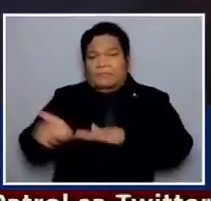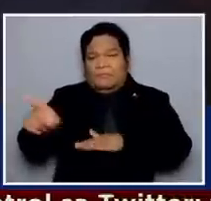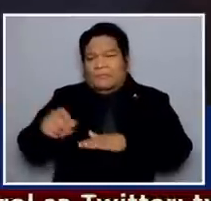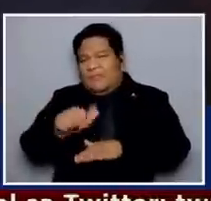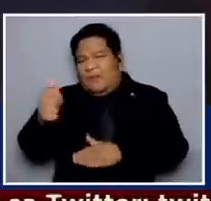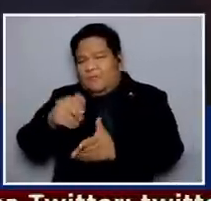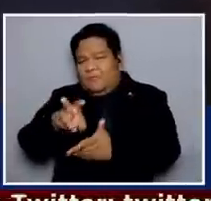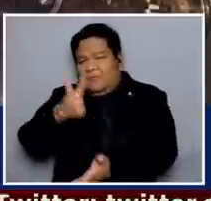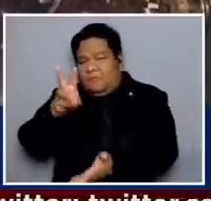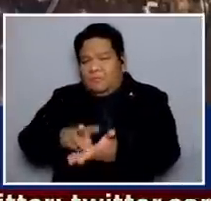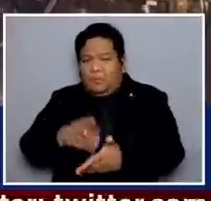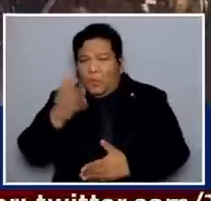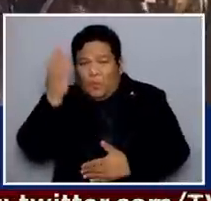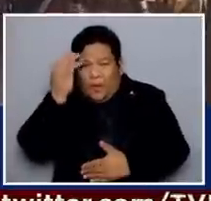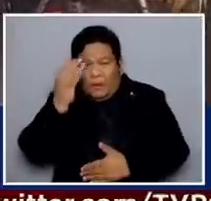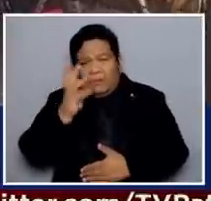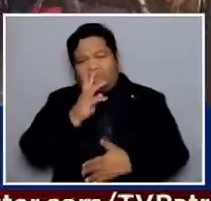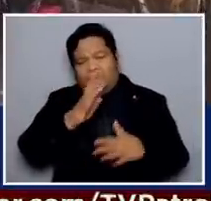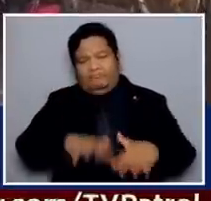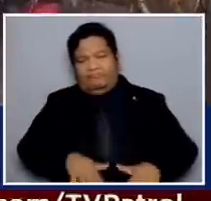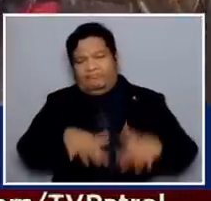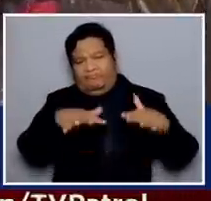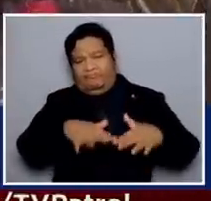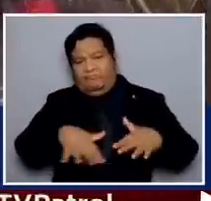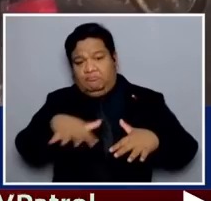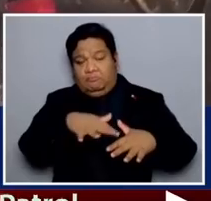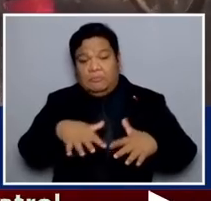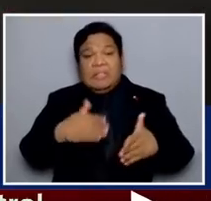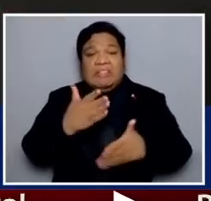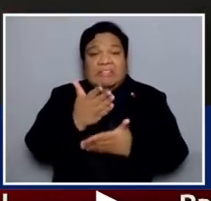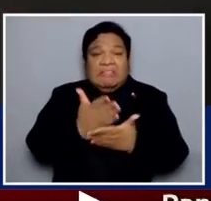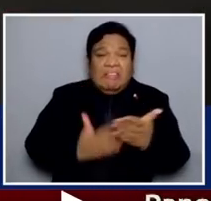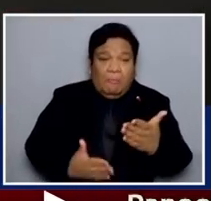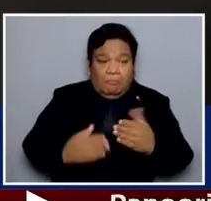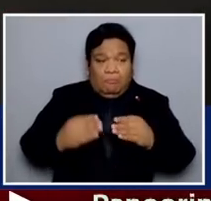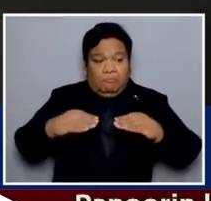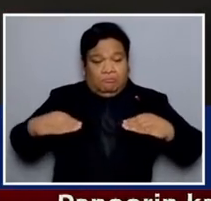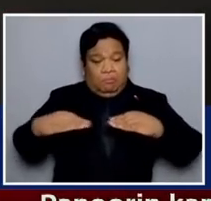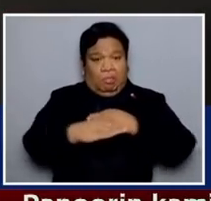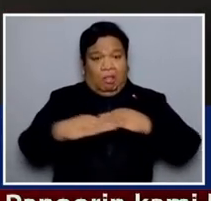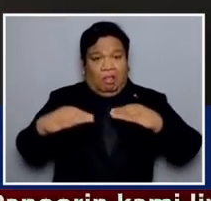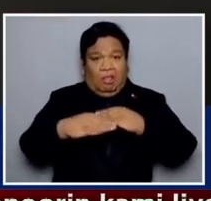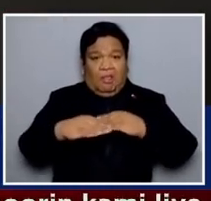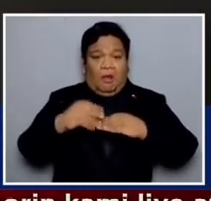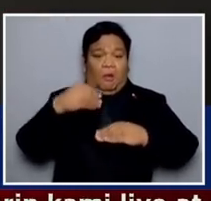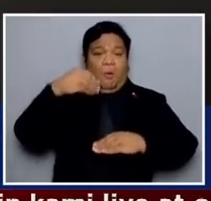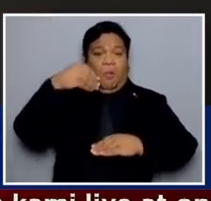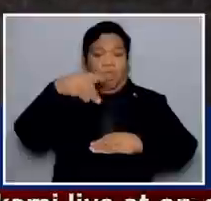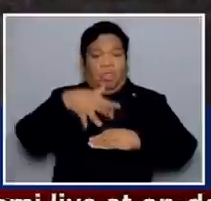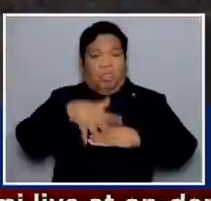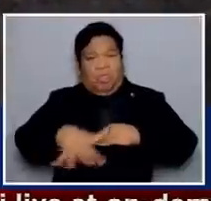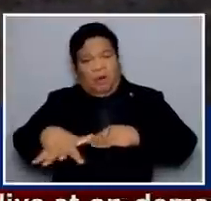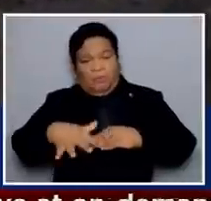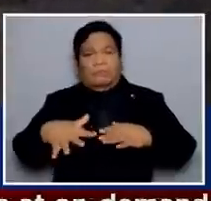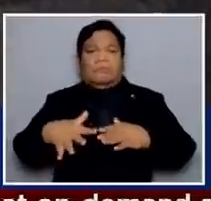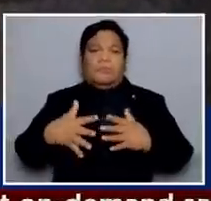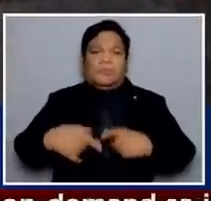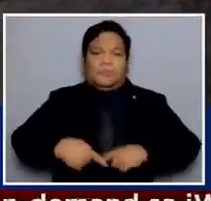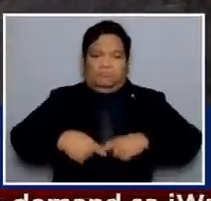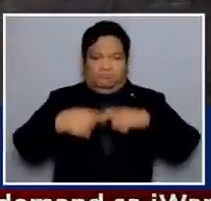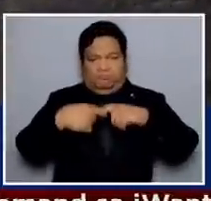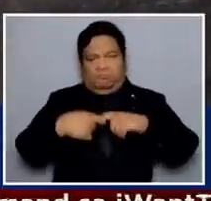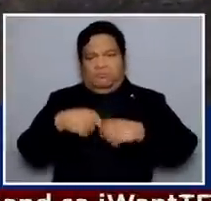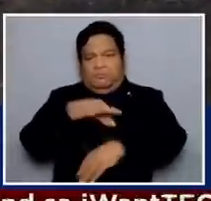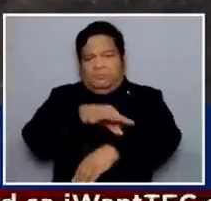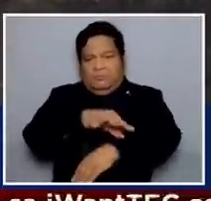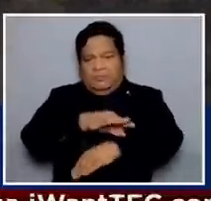baha. Ilang kalsada rin ang natabunan ng gumuhong lupa. Sinuspindi na ng lokal na pamahalaan ng face-to-face classes sa